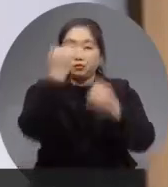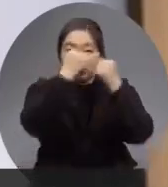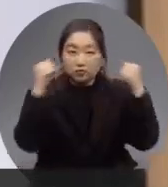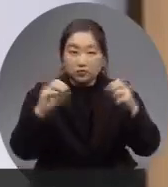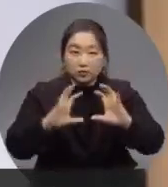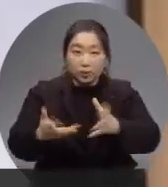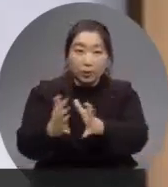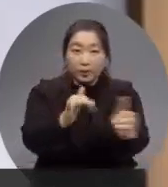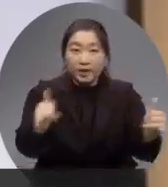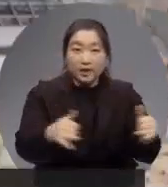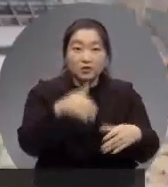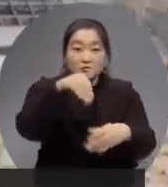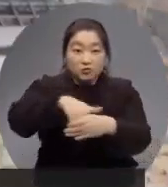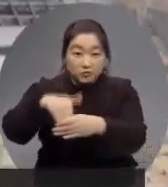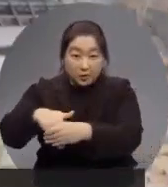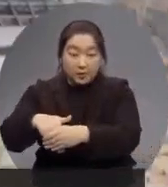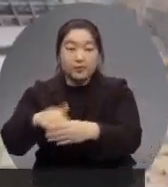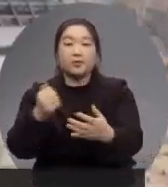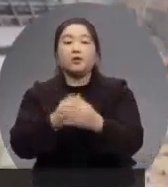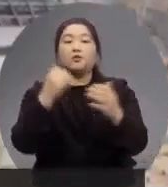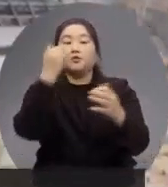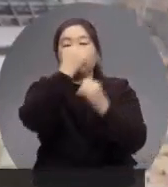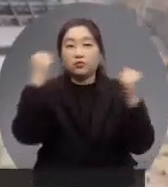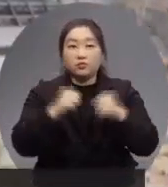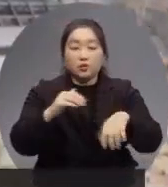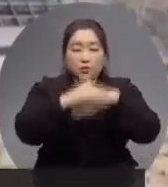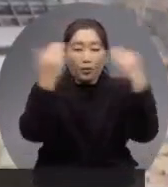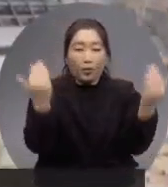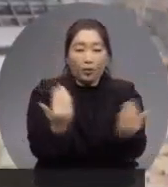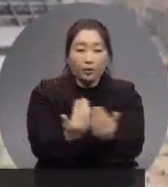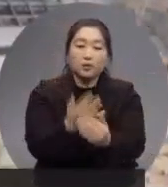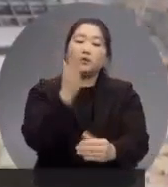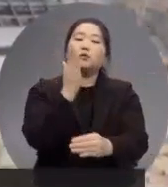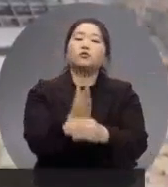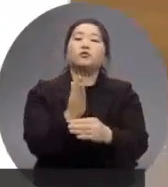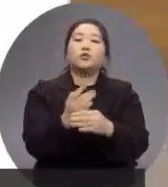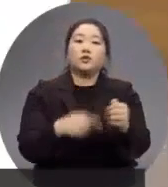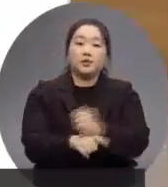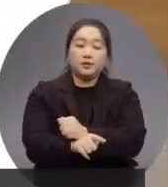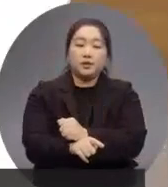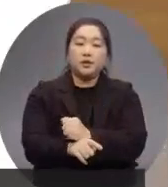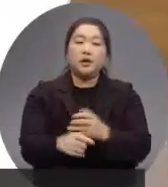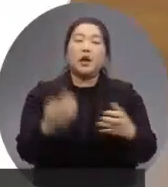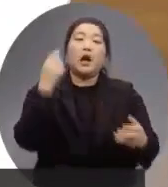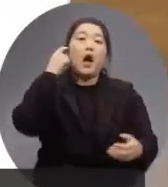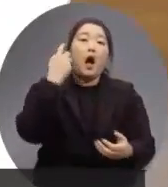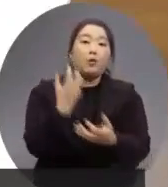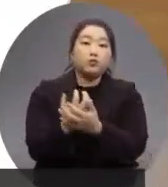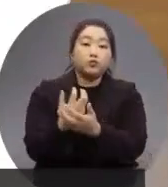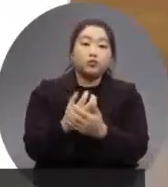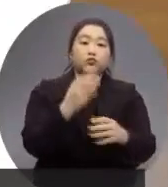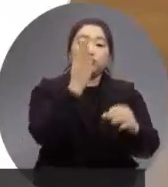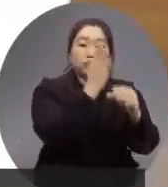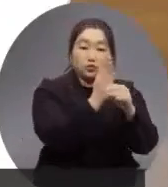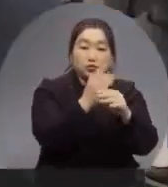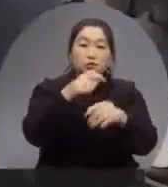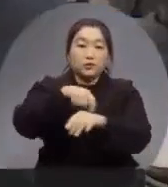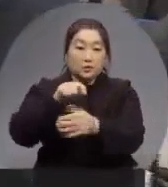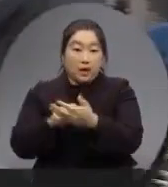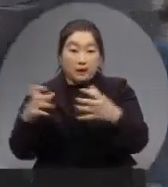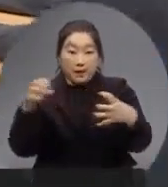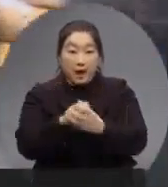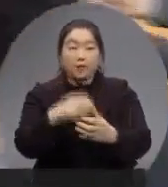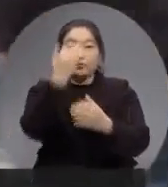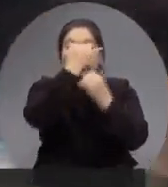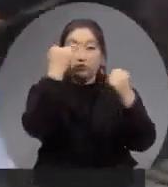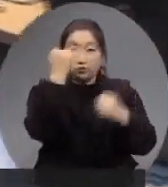거쳐 정했는데 충북이 모든 곳, 모든 것의 중심이 된다는 뜻과 한자 중과 심이 합쳐져 충북을